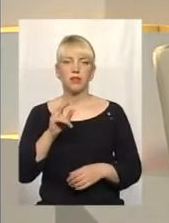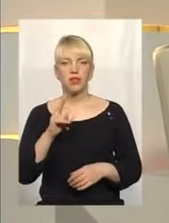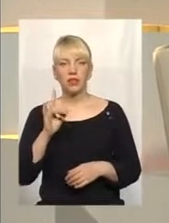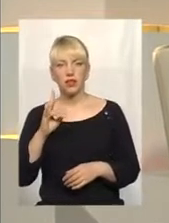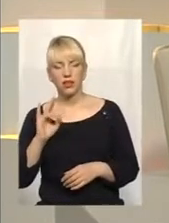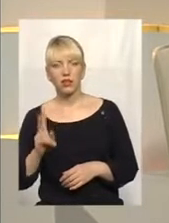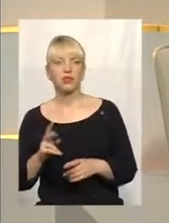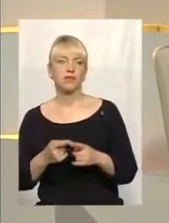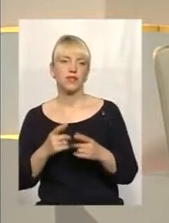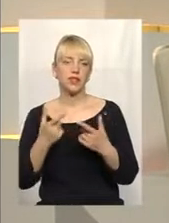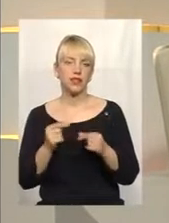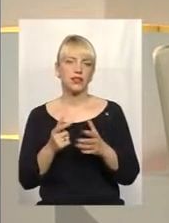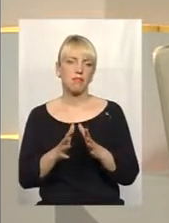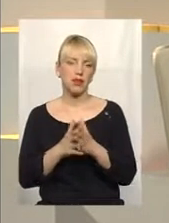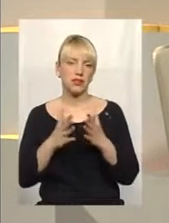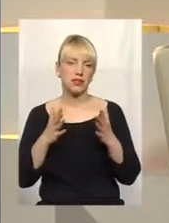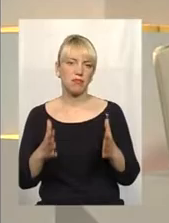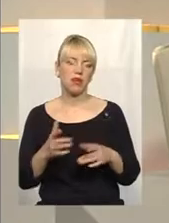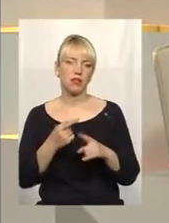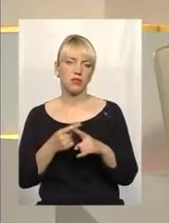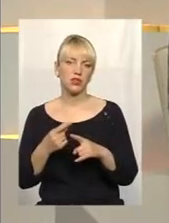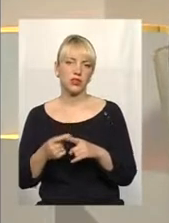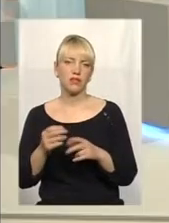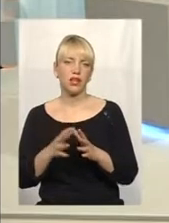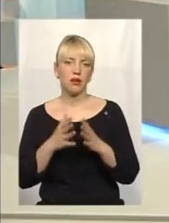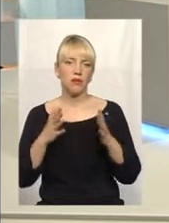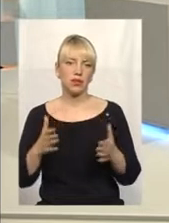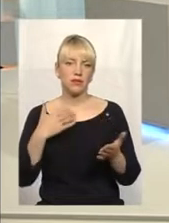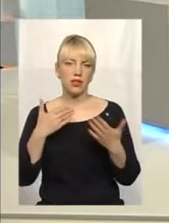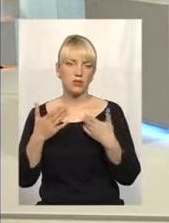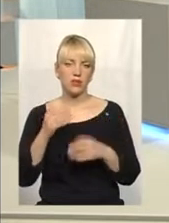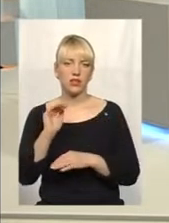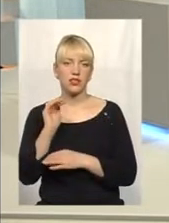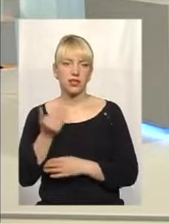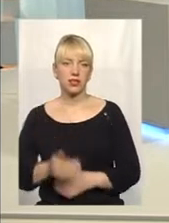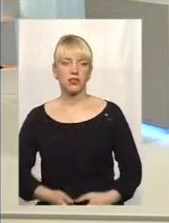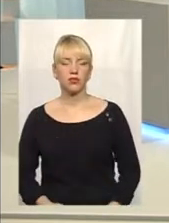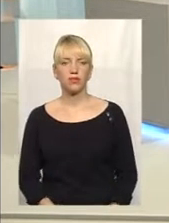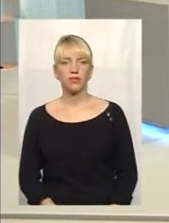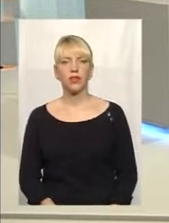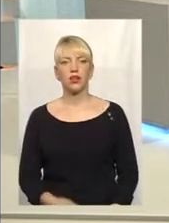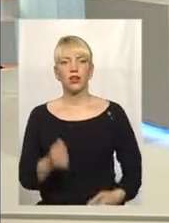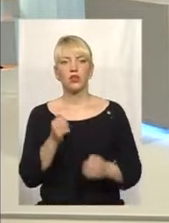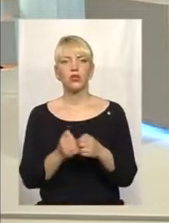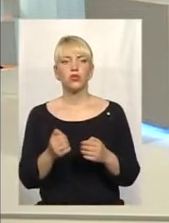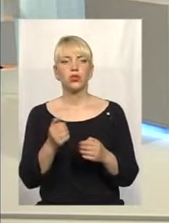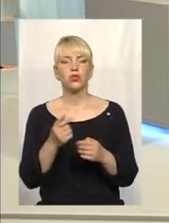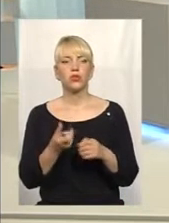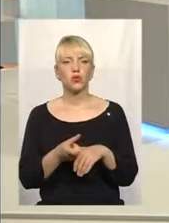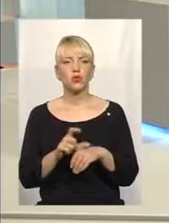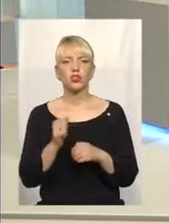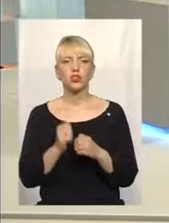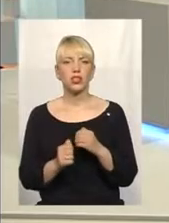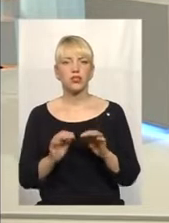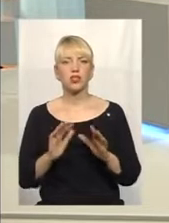так? Так, тобто так. Максимальний позитив і максимальне спілкування з дитиною. Дуже часто